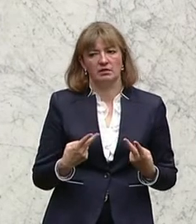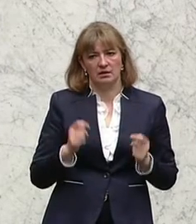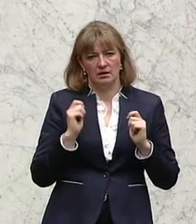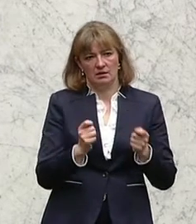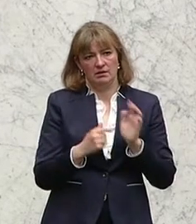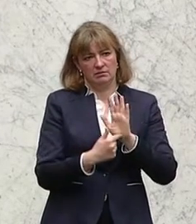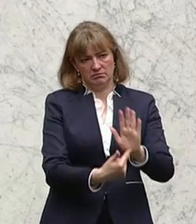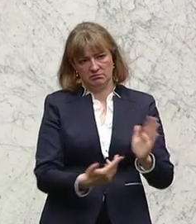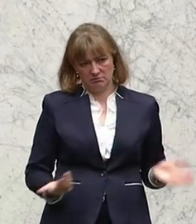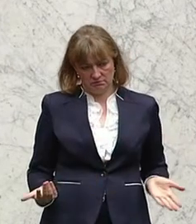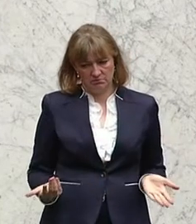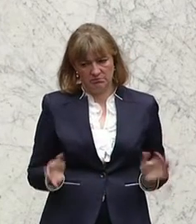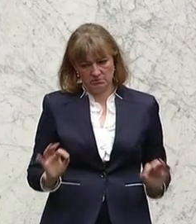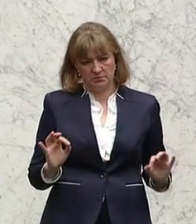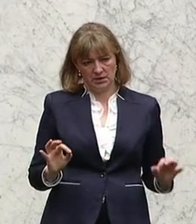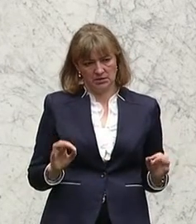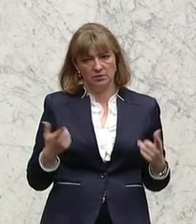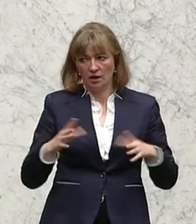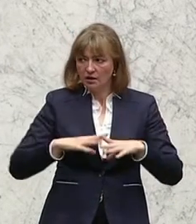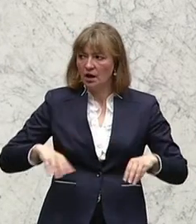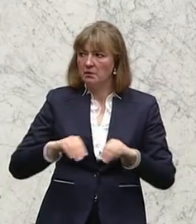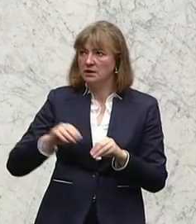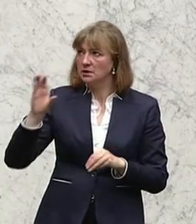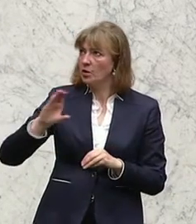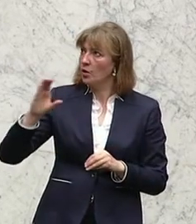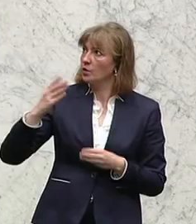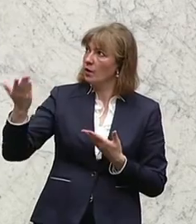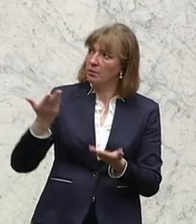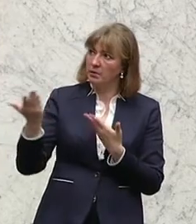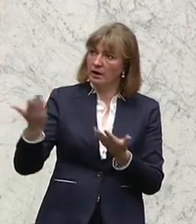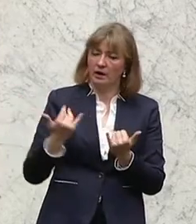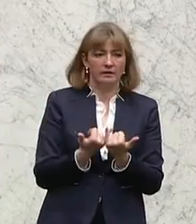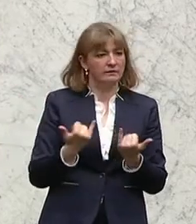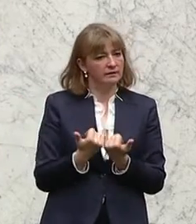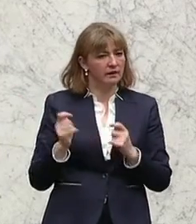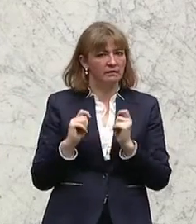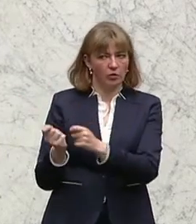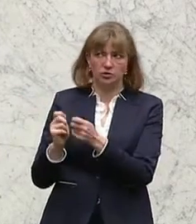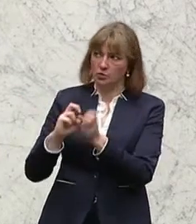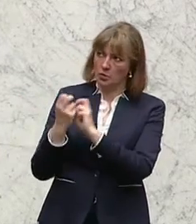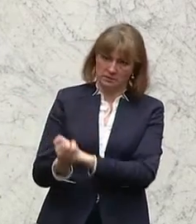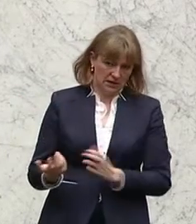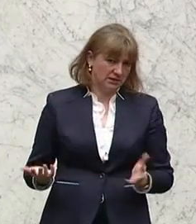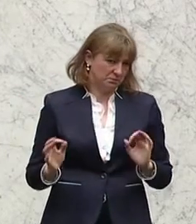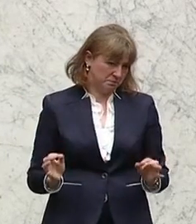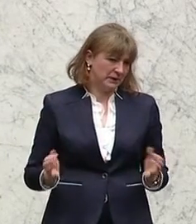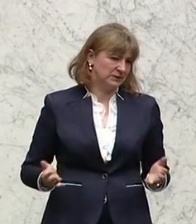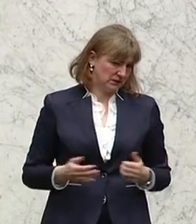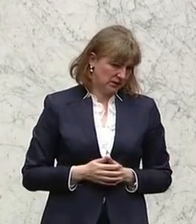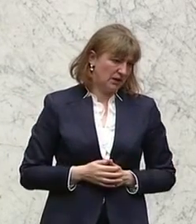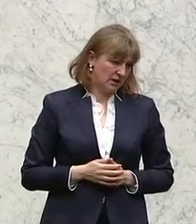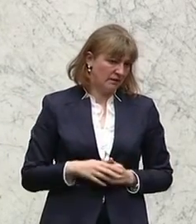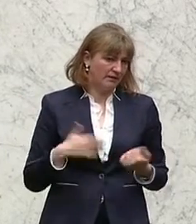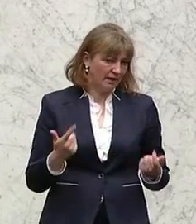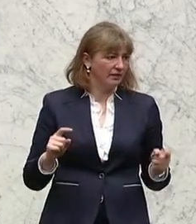Vorschläge präsentiert und auch gemeinsam auf europäischer Ebene versucht, diese Vorschläge entsprechend auch umzusetzen. Das wird der